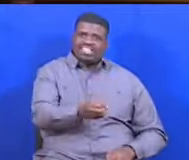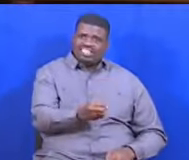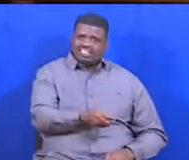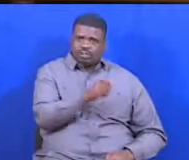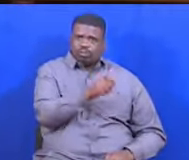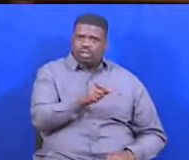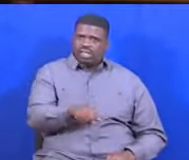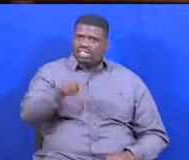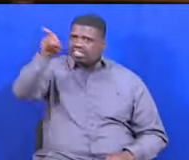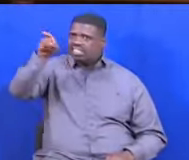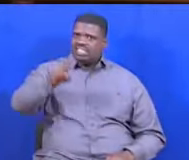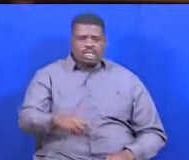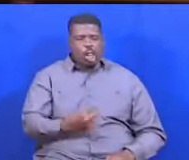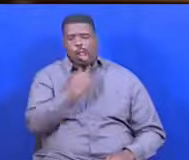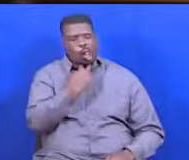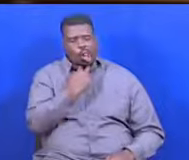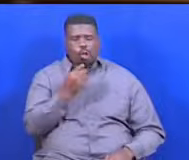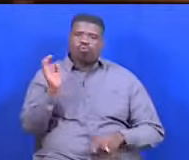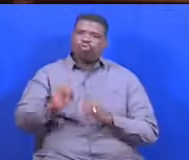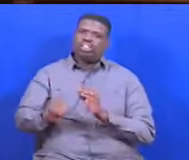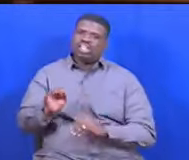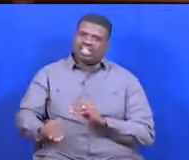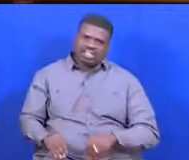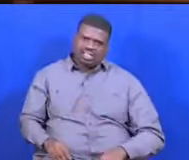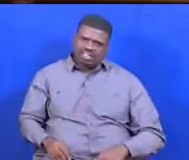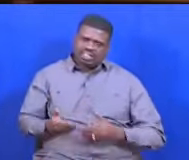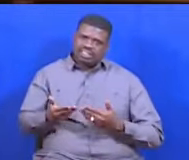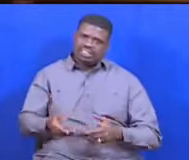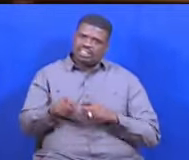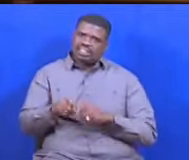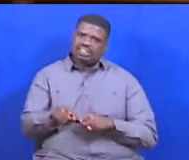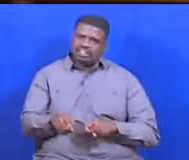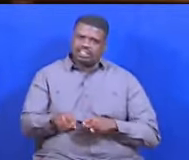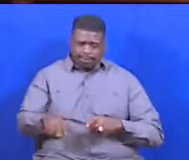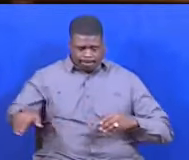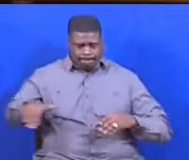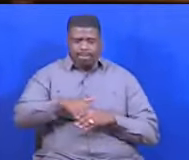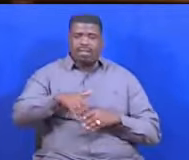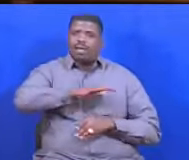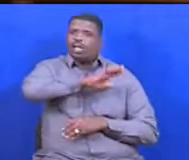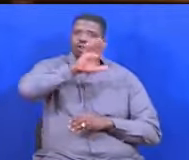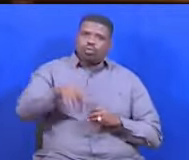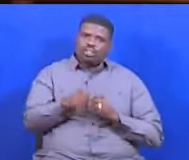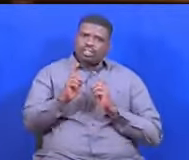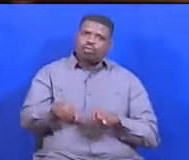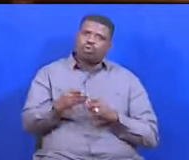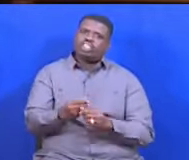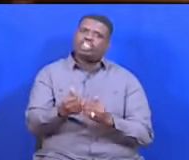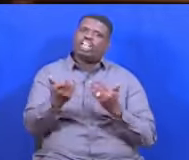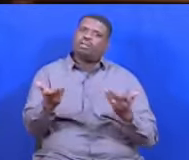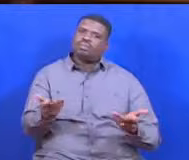vijijini walishindwa kuchanga. Je, hicho kitakachokuja cha bima yote kitakuwa kiasi gani?